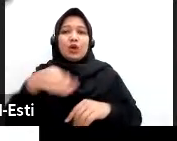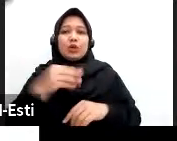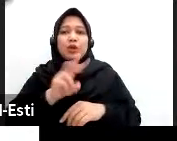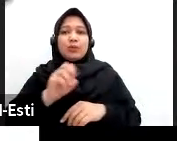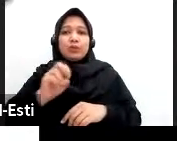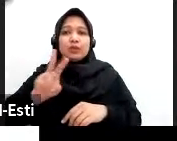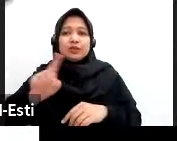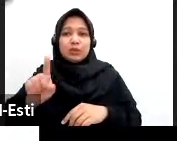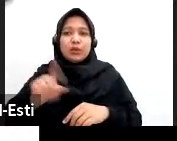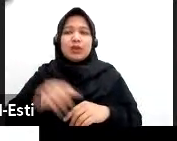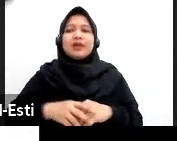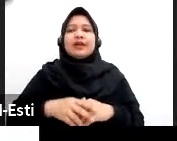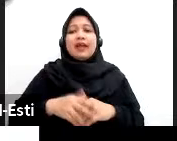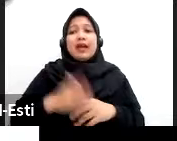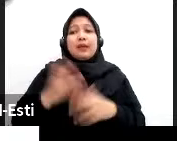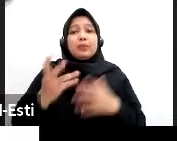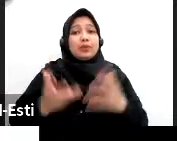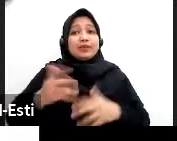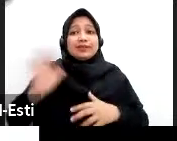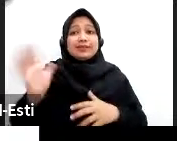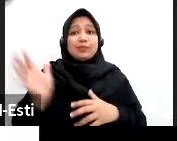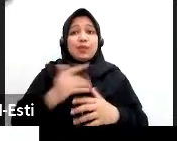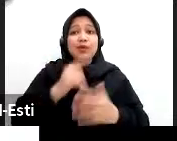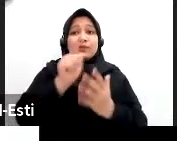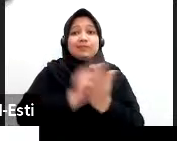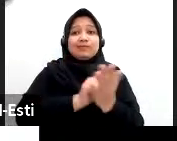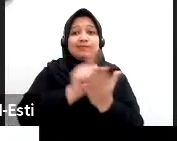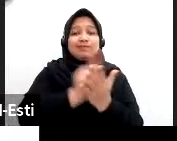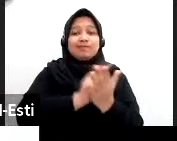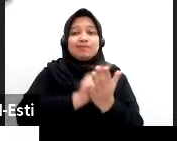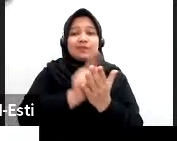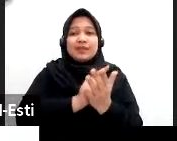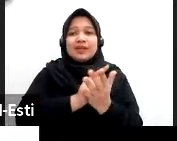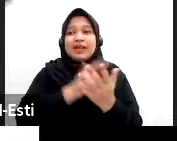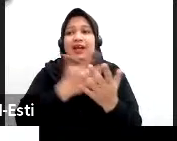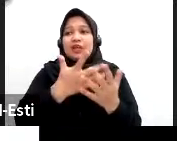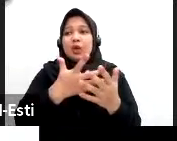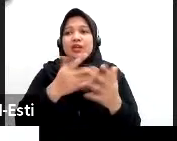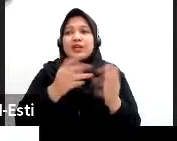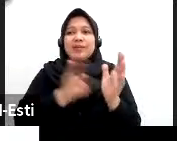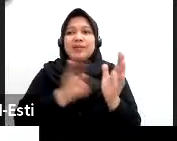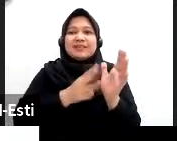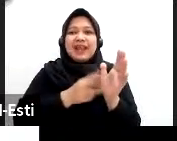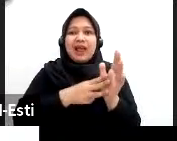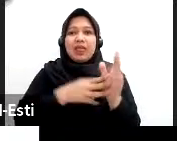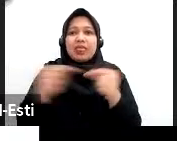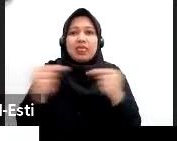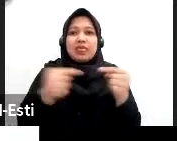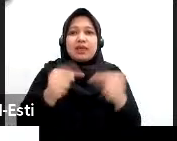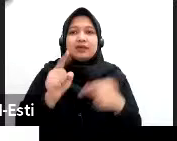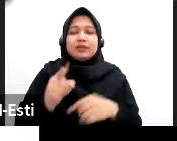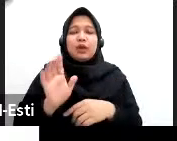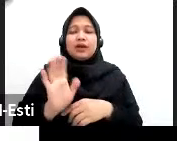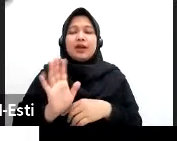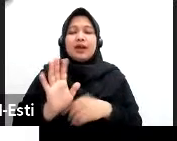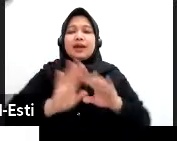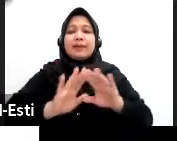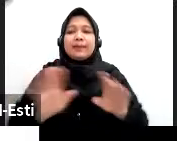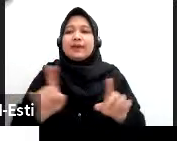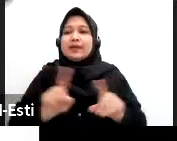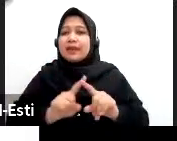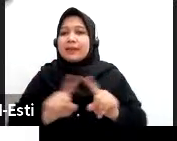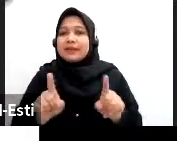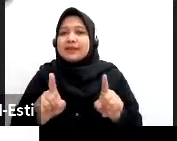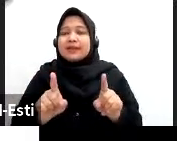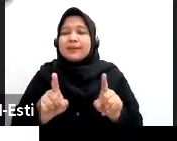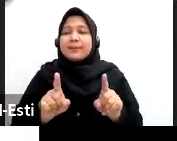semuanya mungkin yang sifatnya aduan dan mungkin akhirnya potensi sengketa tapi saya kira beberapa sebagian besar